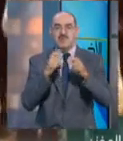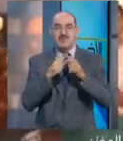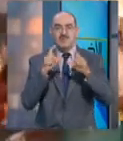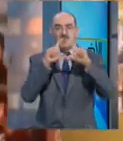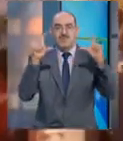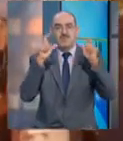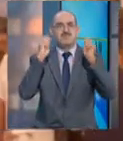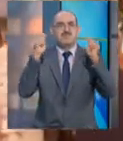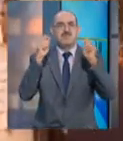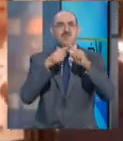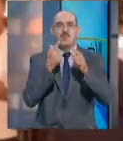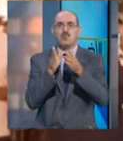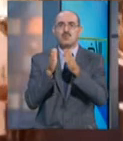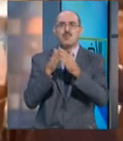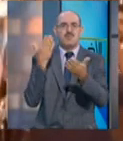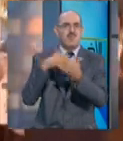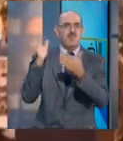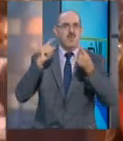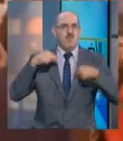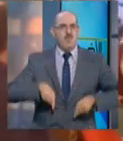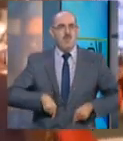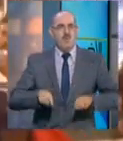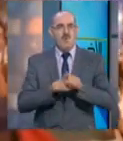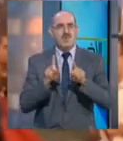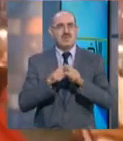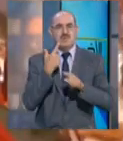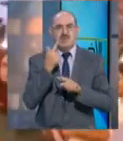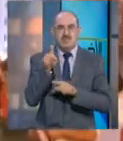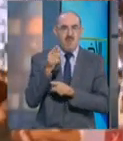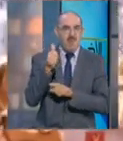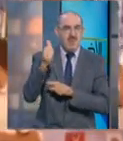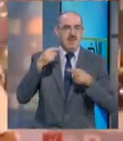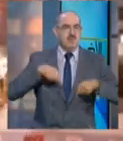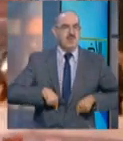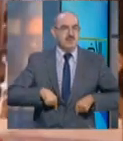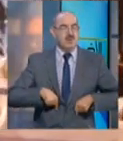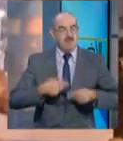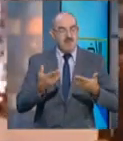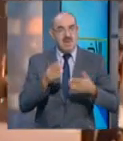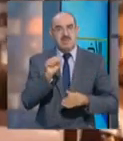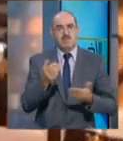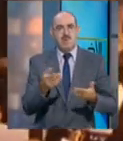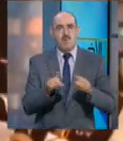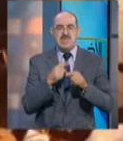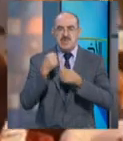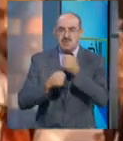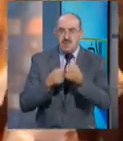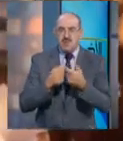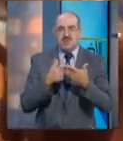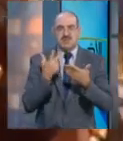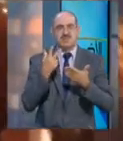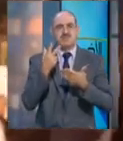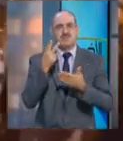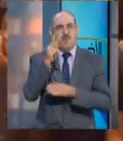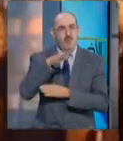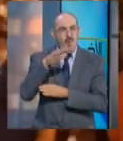شعارات تطالب برحيل الحكومة وتحميلها مسؤولية ما يقع. مآسي وأزمات الشعب